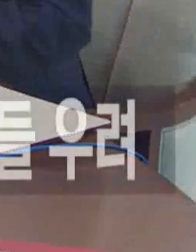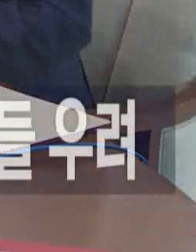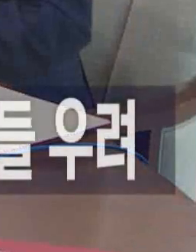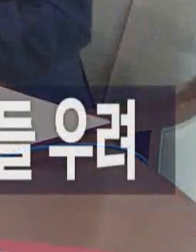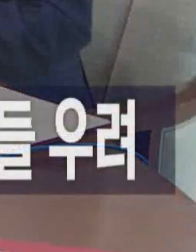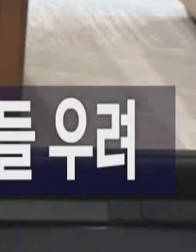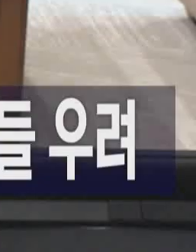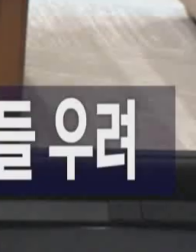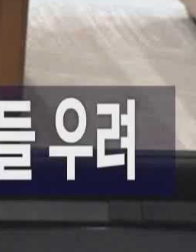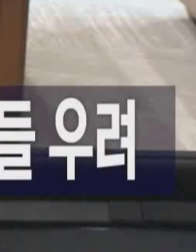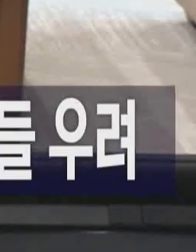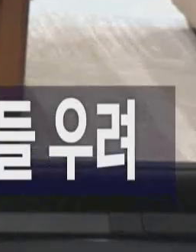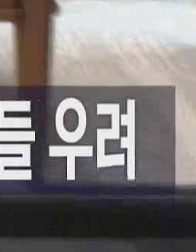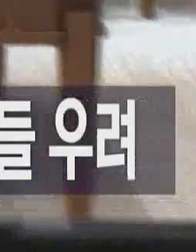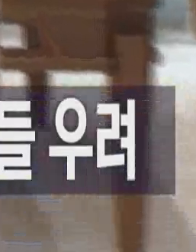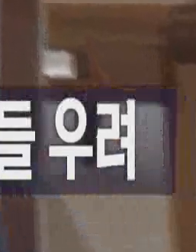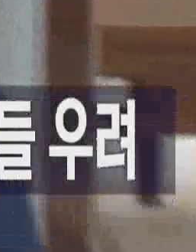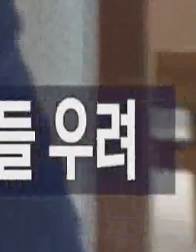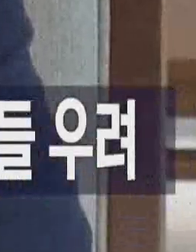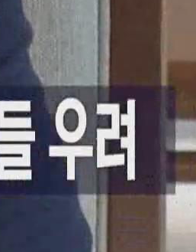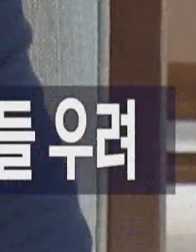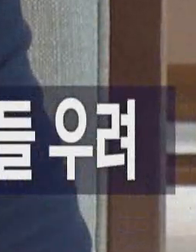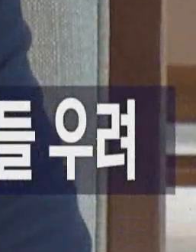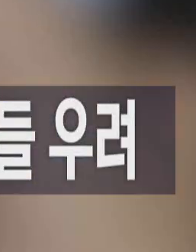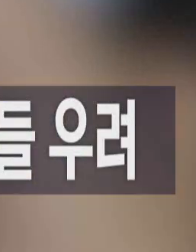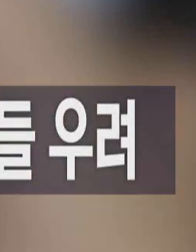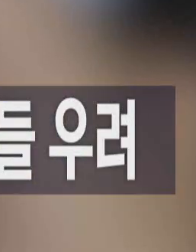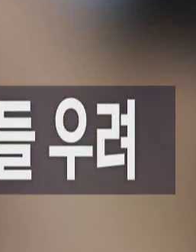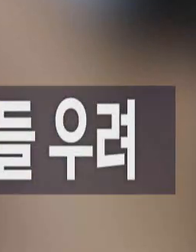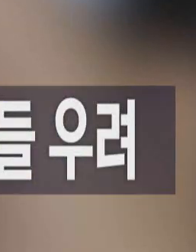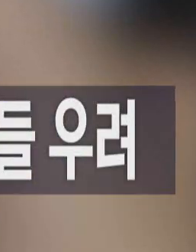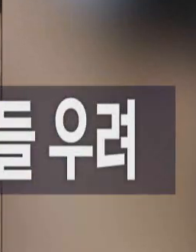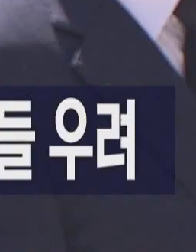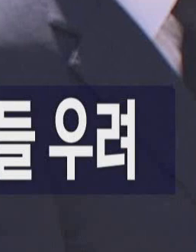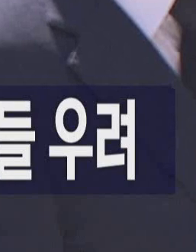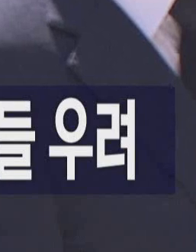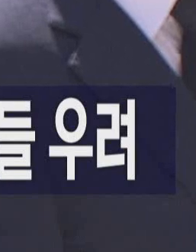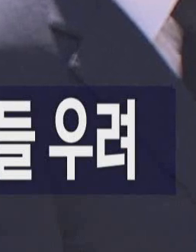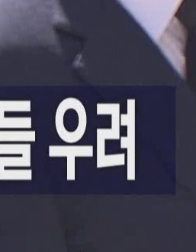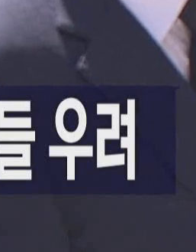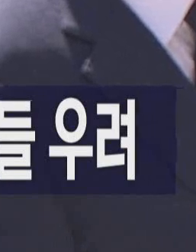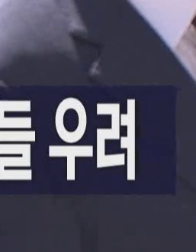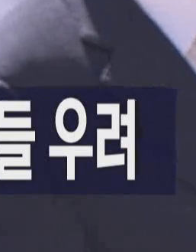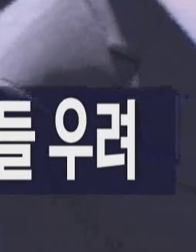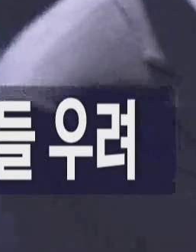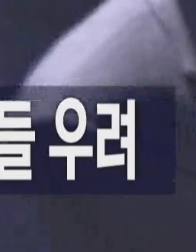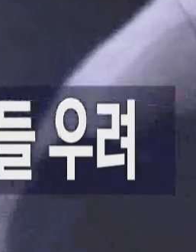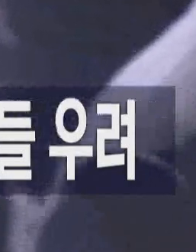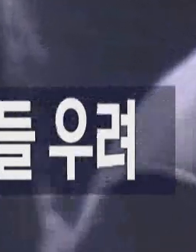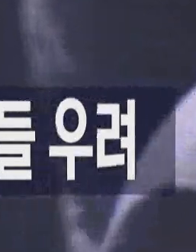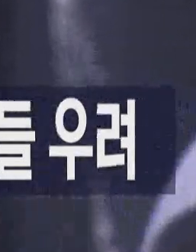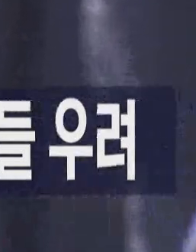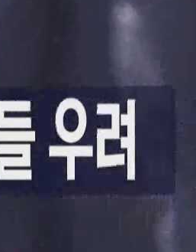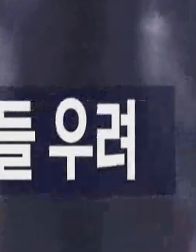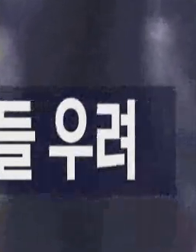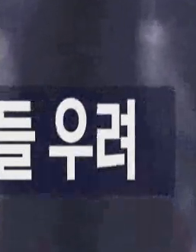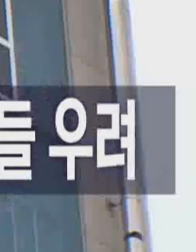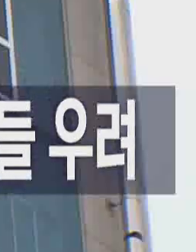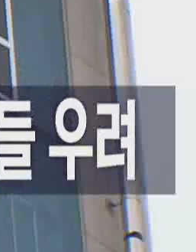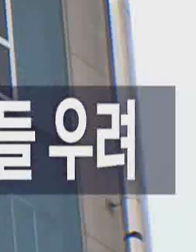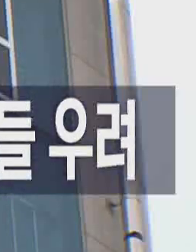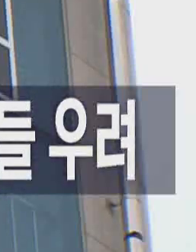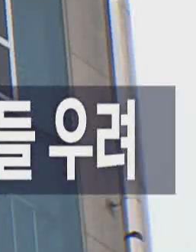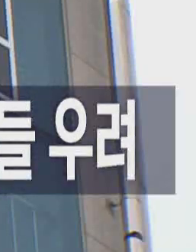윤석열 대통령 지지율 하락과 국민의힘 내부 갈등으로 여당을 바라보는 시각이 곱지 않습니다. 그동안 호남 민심에